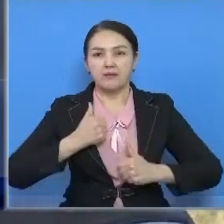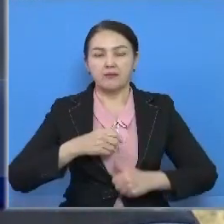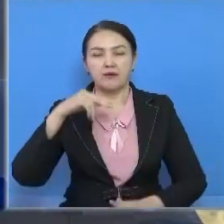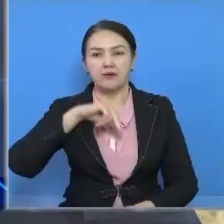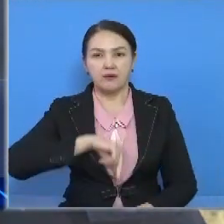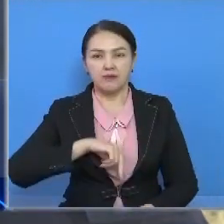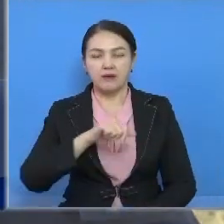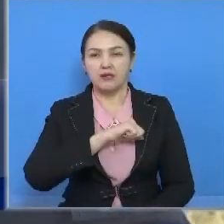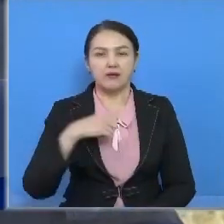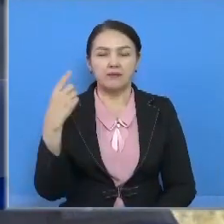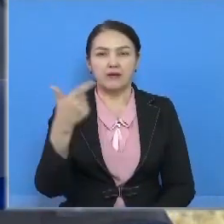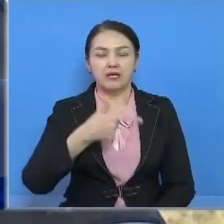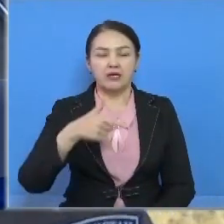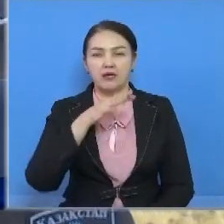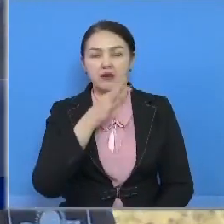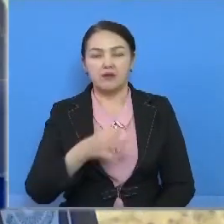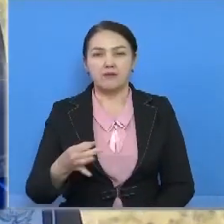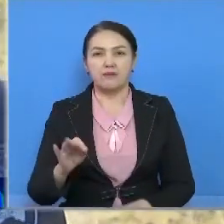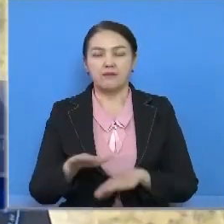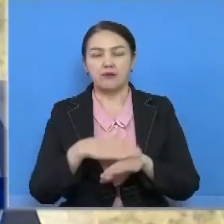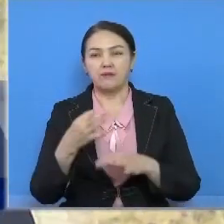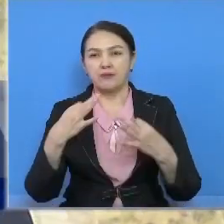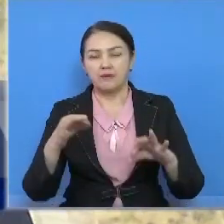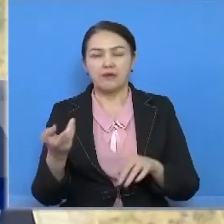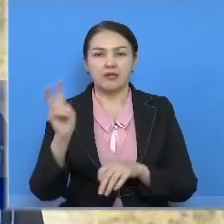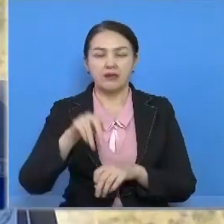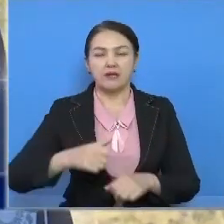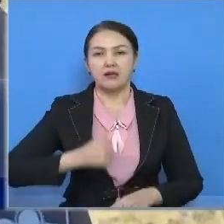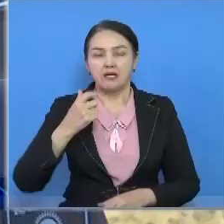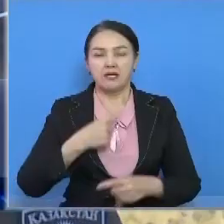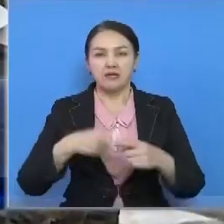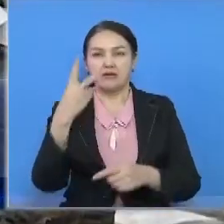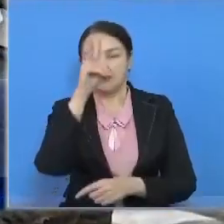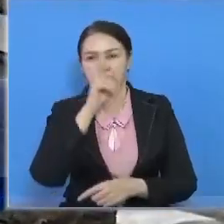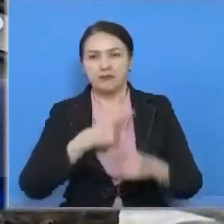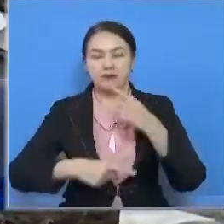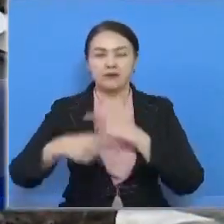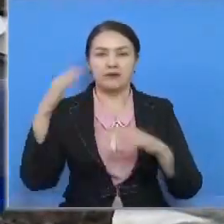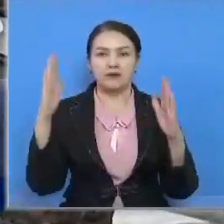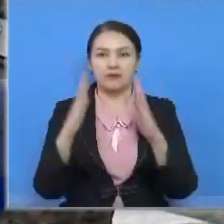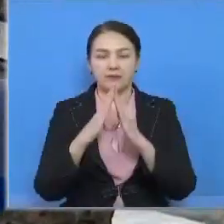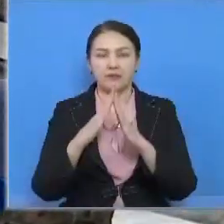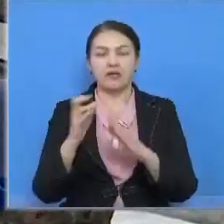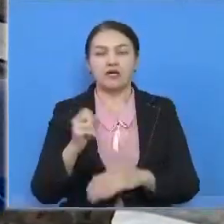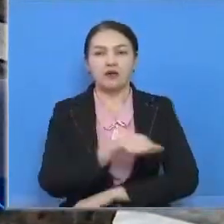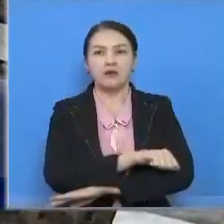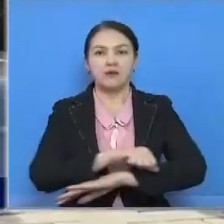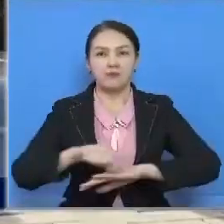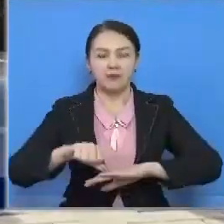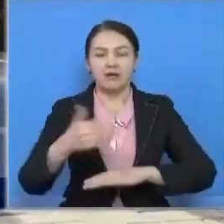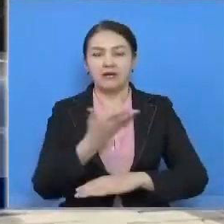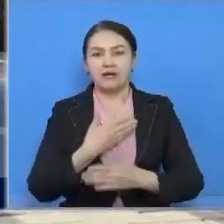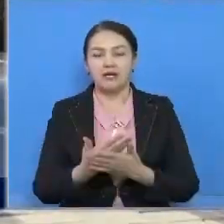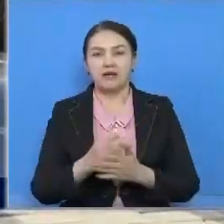дух. Я сам из Атырауской области, добровольно решил служить в армии. Через 2 месяца вернусь домой. Отметим, что на таджикско-афганскую границу из